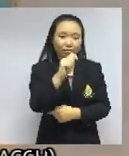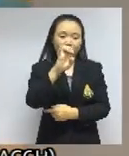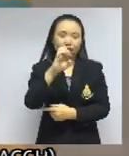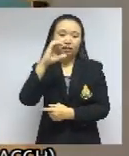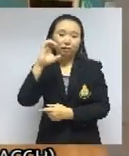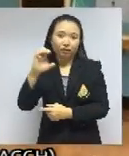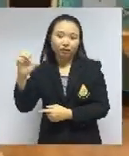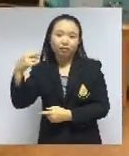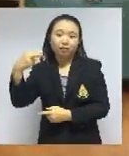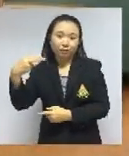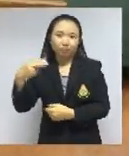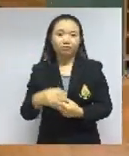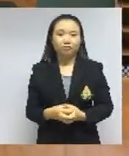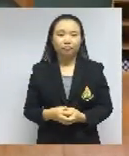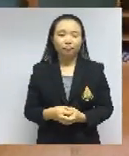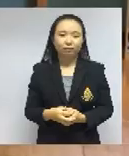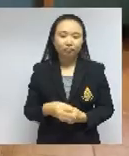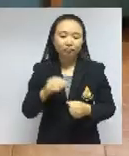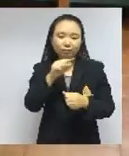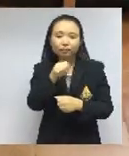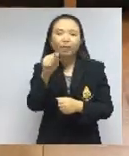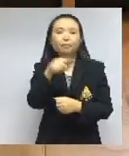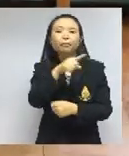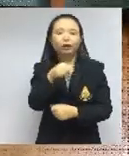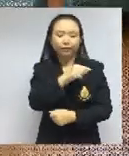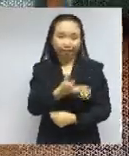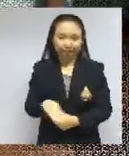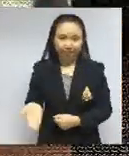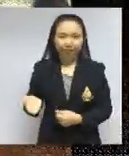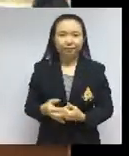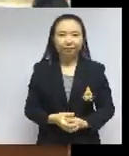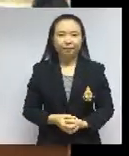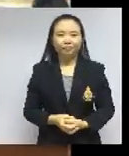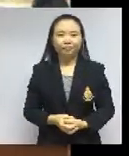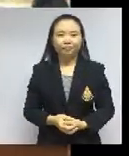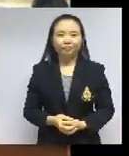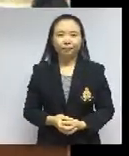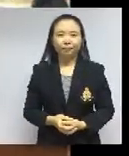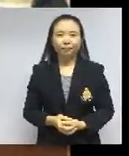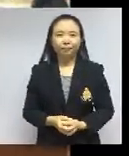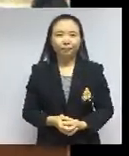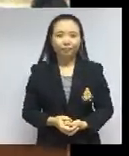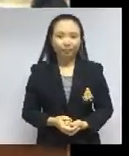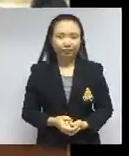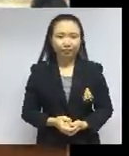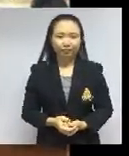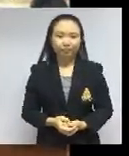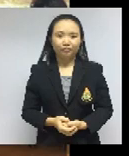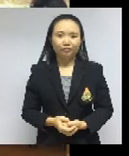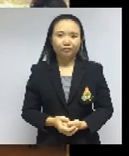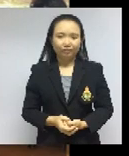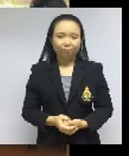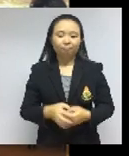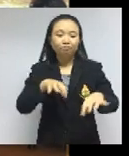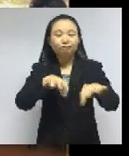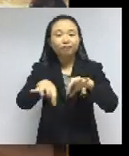Teach หรือ Treatment and Education of Autistic Alleviated Communication Handicapped